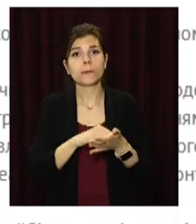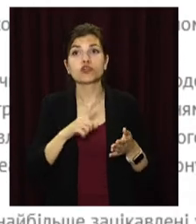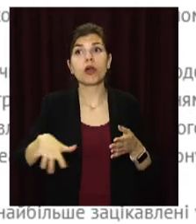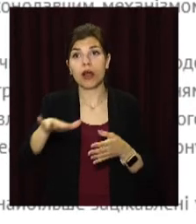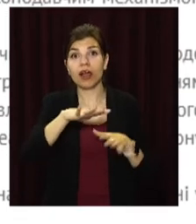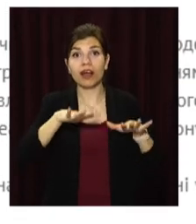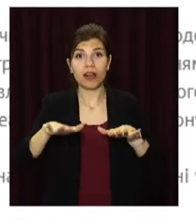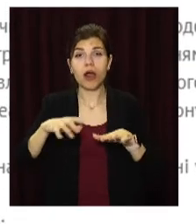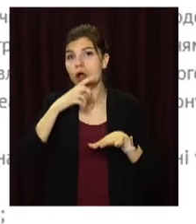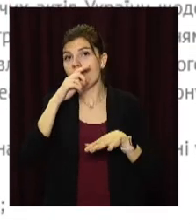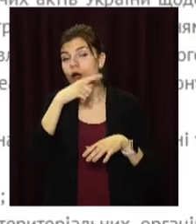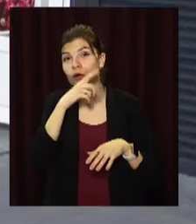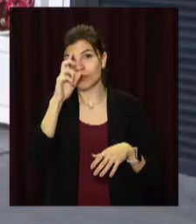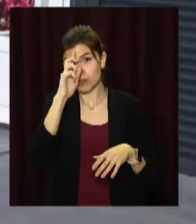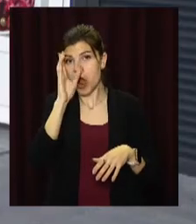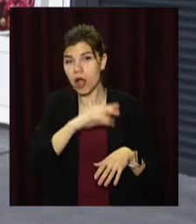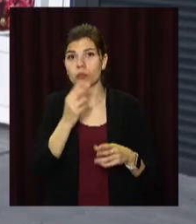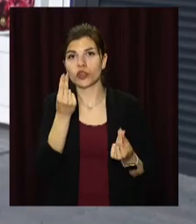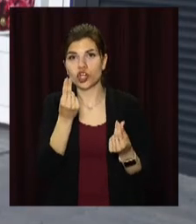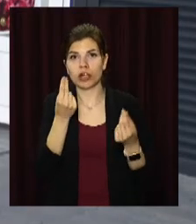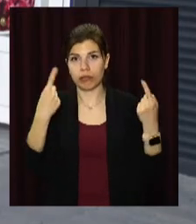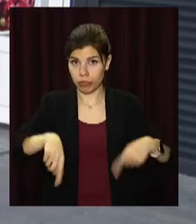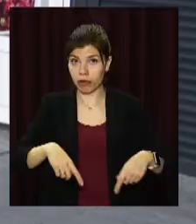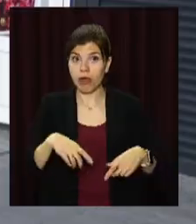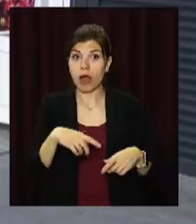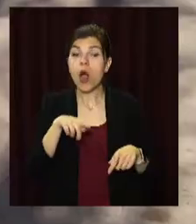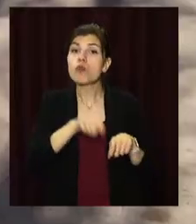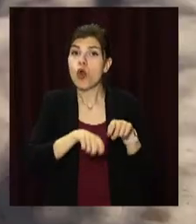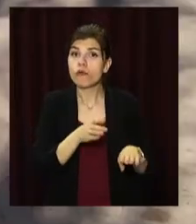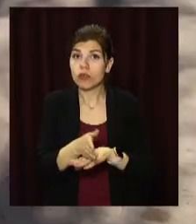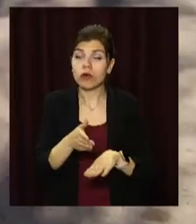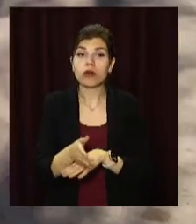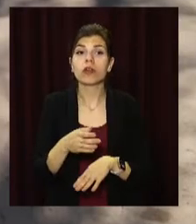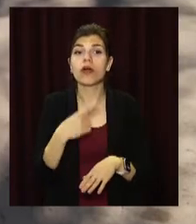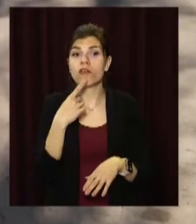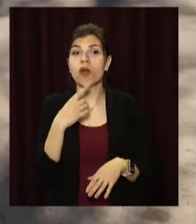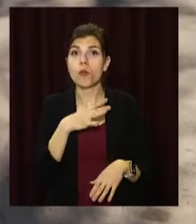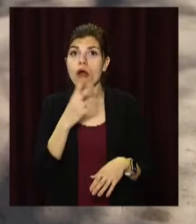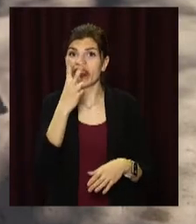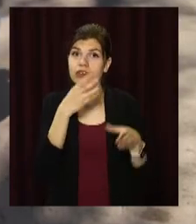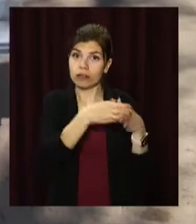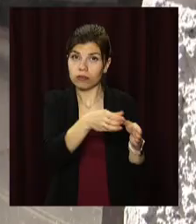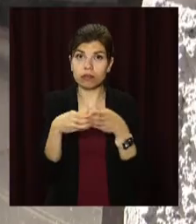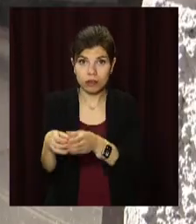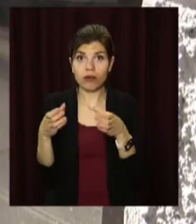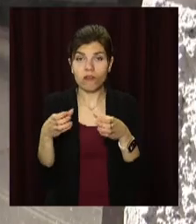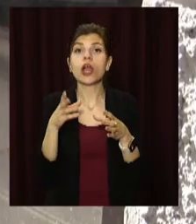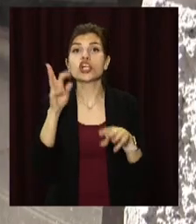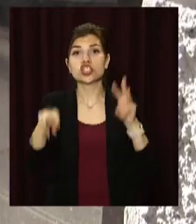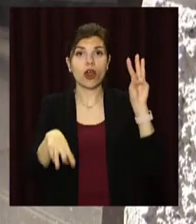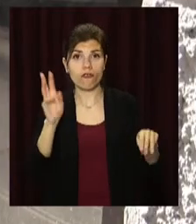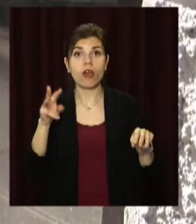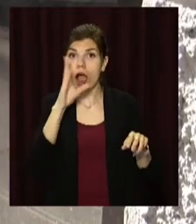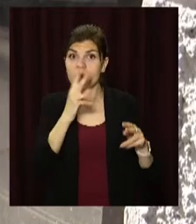місцеві бюджети втрачатимуть гроші. Підприємці кажуть, перевірки проводили одночасно 2 структури, а відповідно і штрафувати